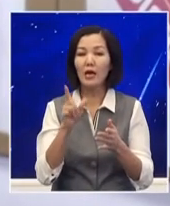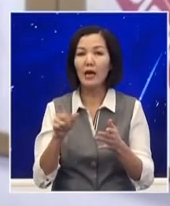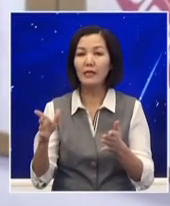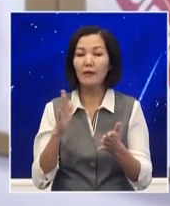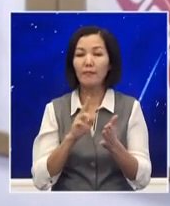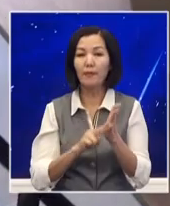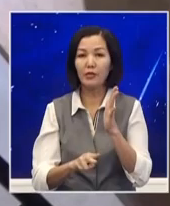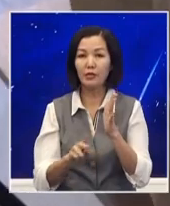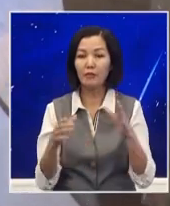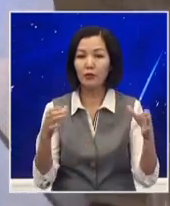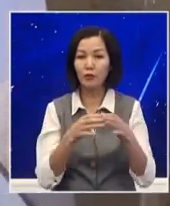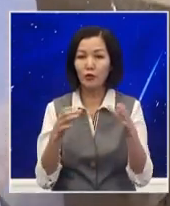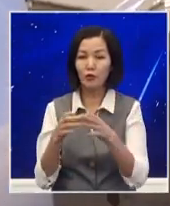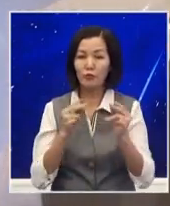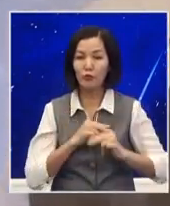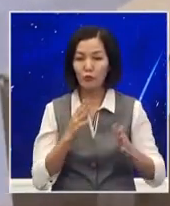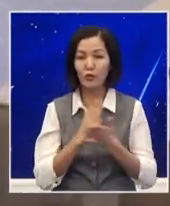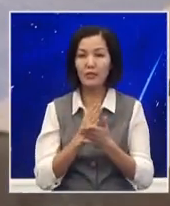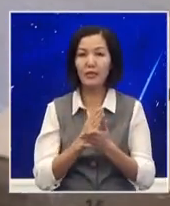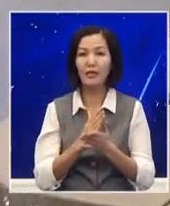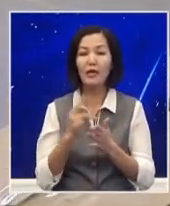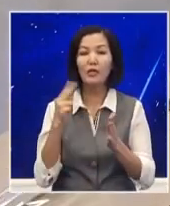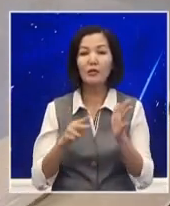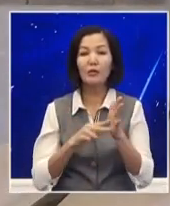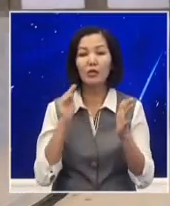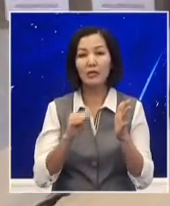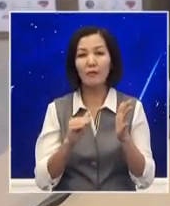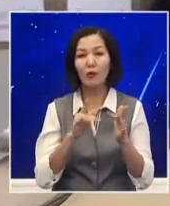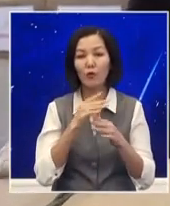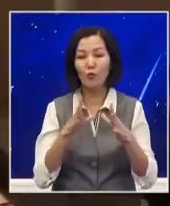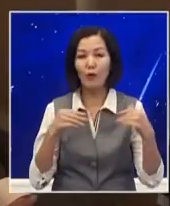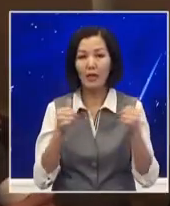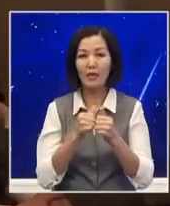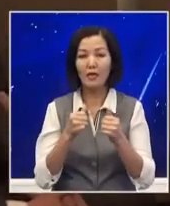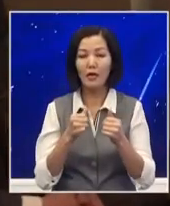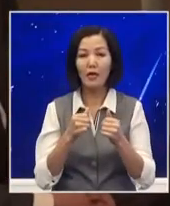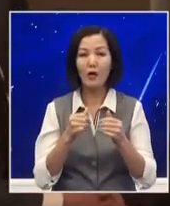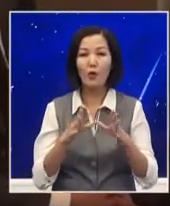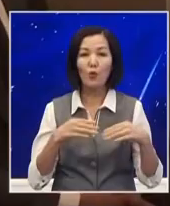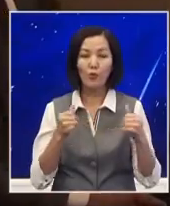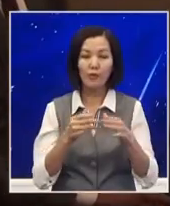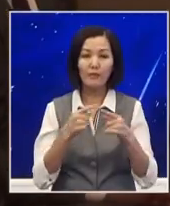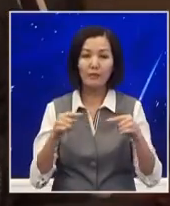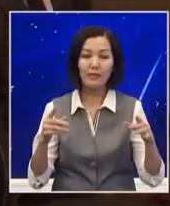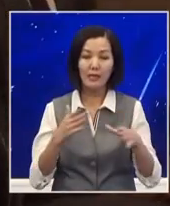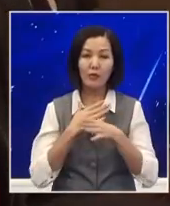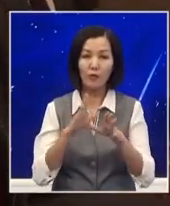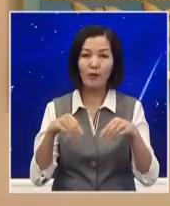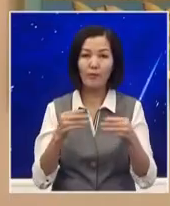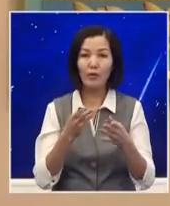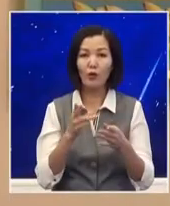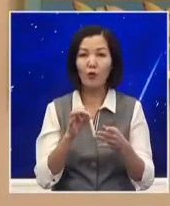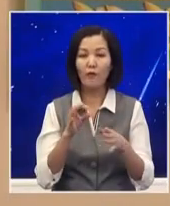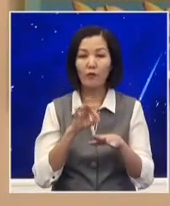70-ке жуық ұйым жұмыс істейді. Олар биыл өңірдегі 27 мыңға жуық көпбалалы мұқтаж отбасыларға көмек көрсеткен.